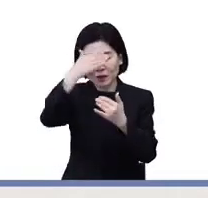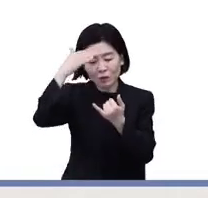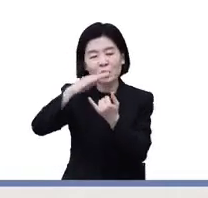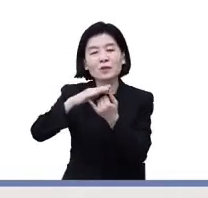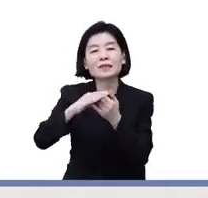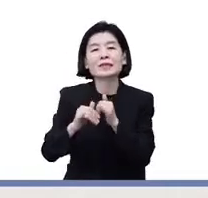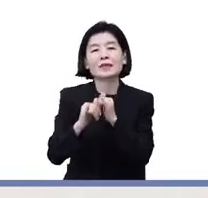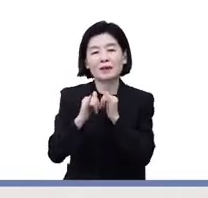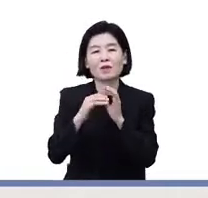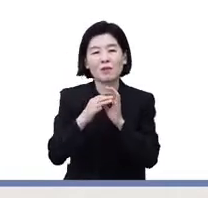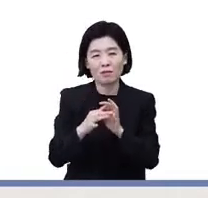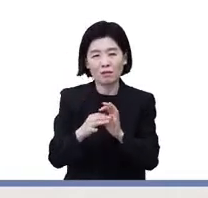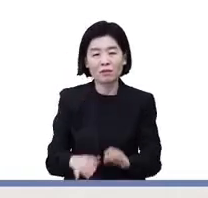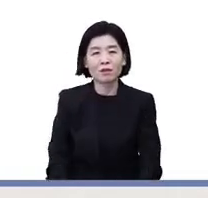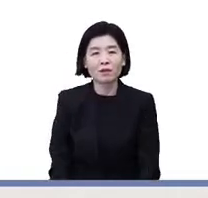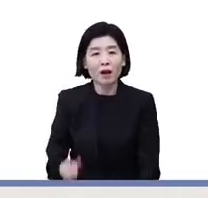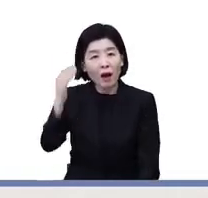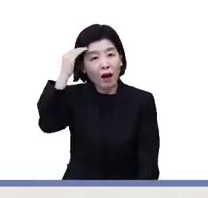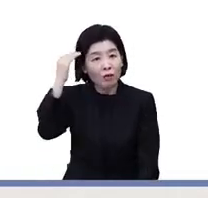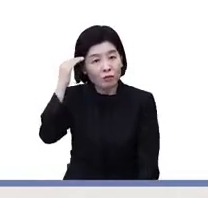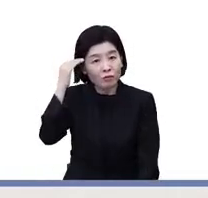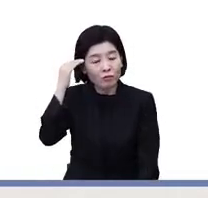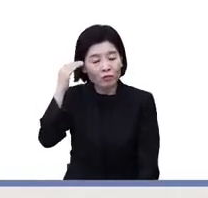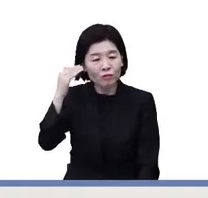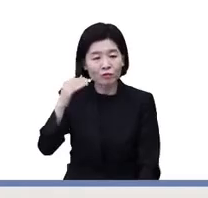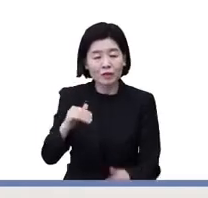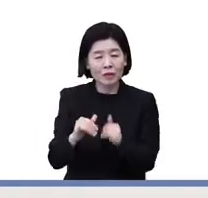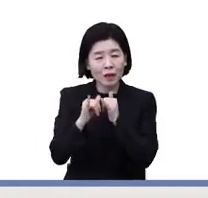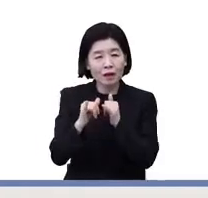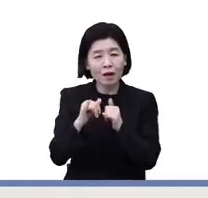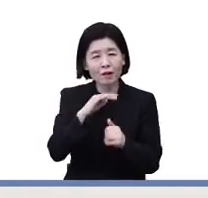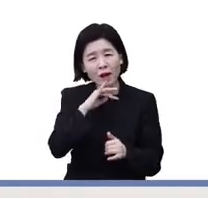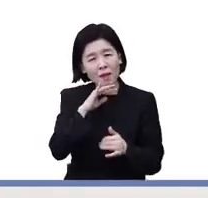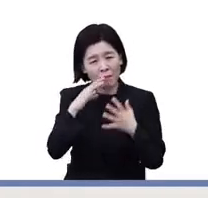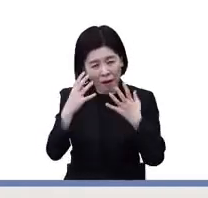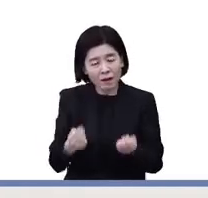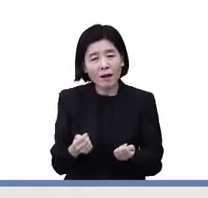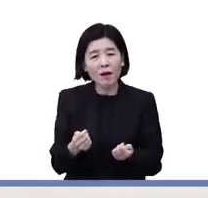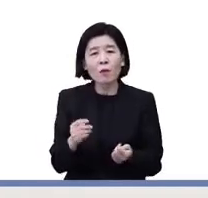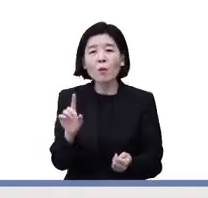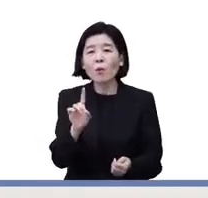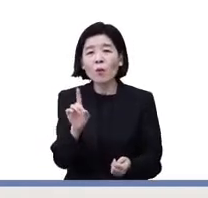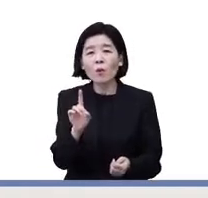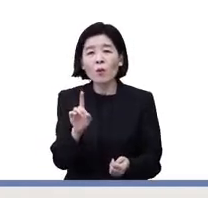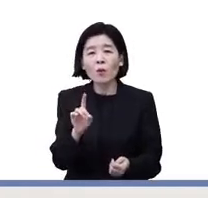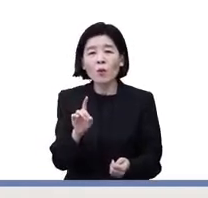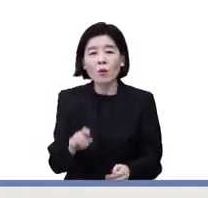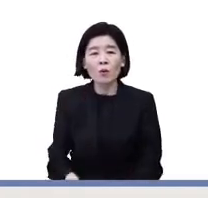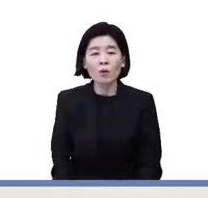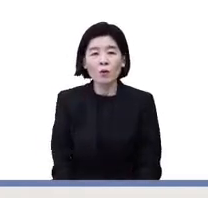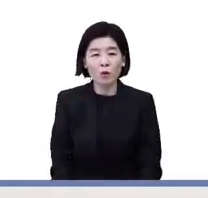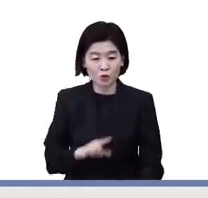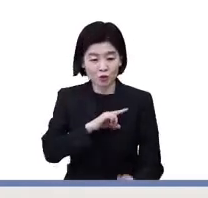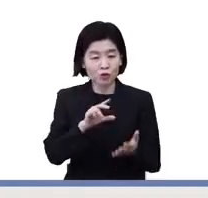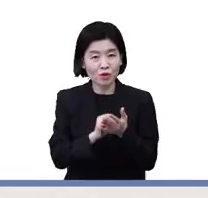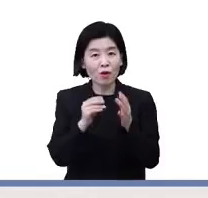우리나라에서 자살률이 가장 높은 연령대 퀴즈 하나 드립니다. 아실까요? 오늘의 주제와 관련이 있을까요?